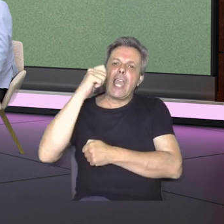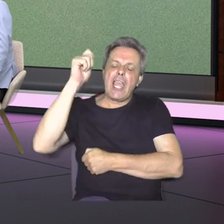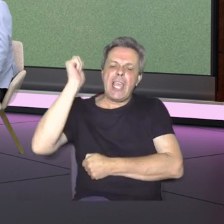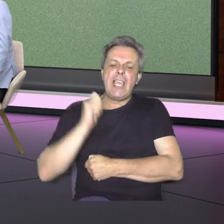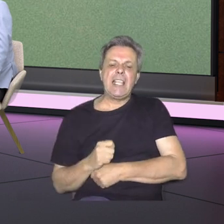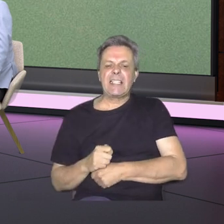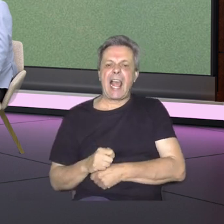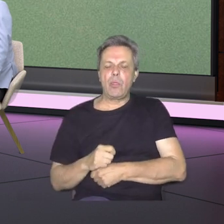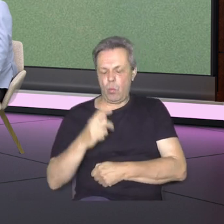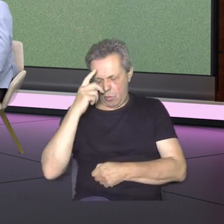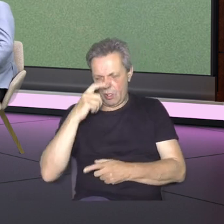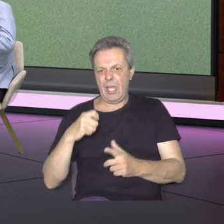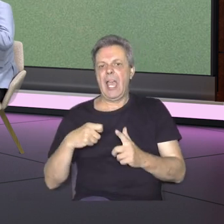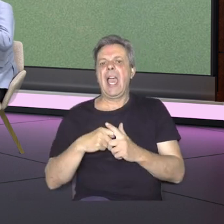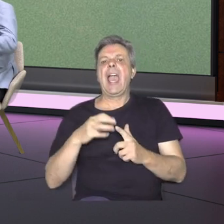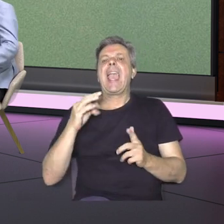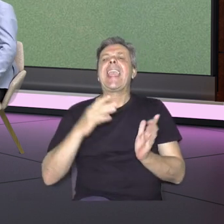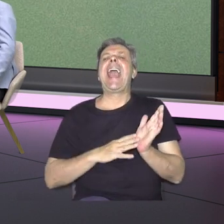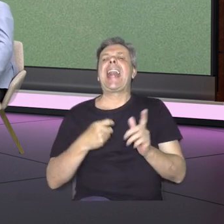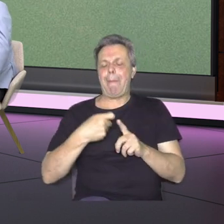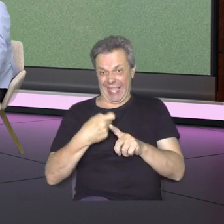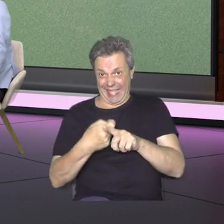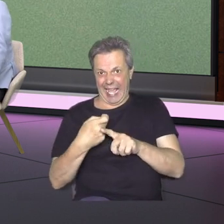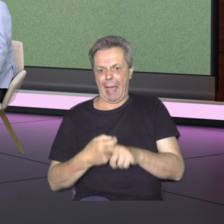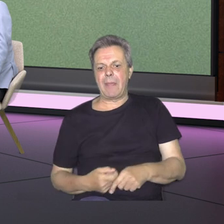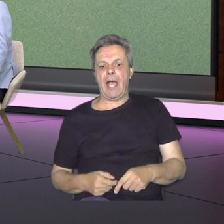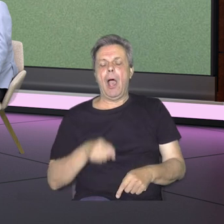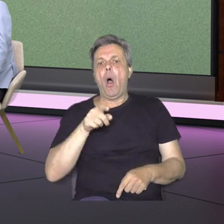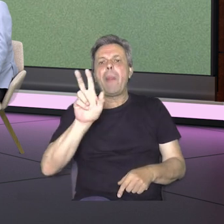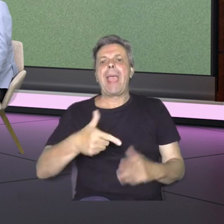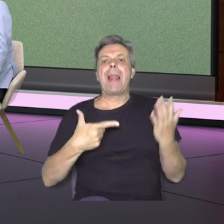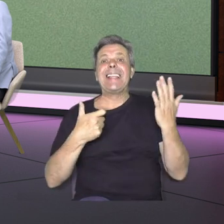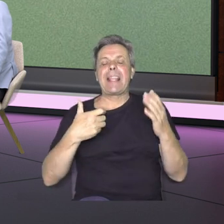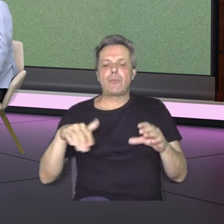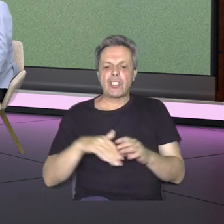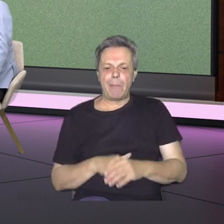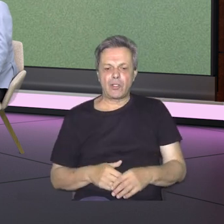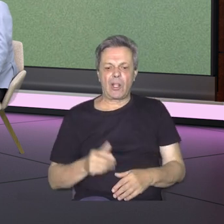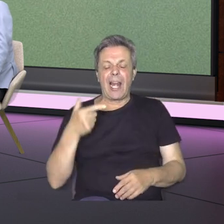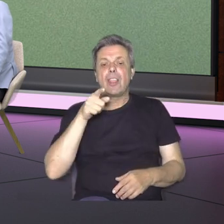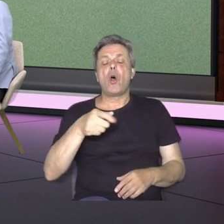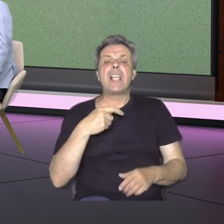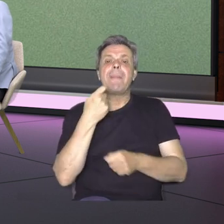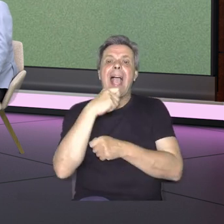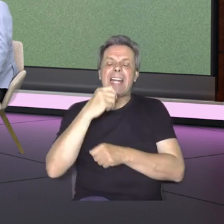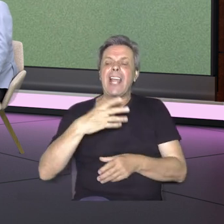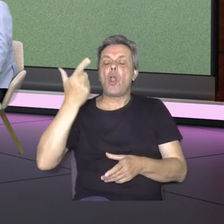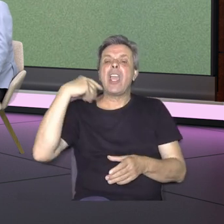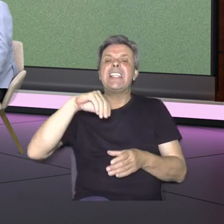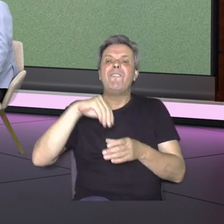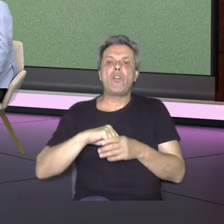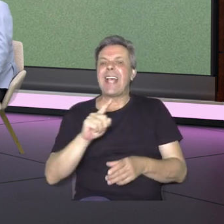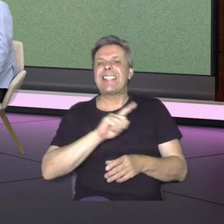izgradnju keramike. Kio Rahovica, čuveni. Da, 700 imala zaposlenih. Ali to sam ja gradio iz